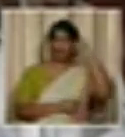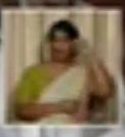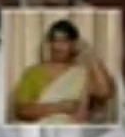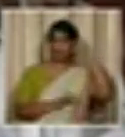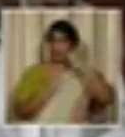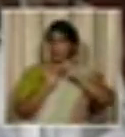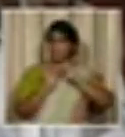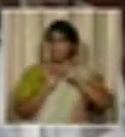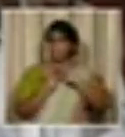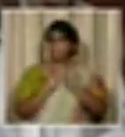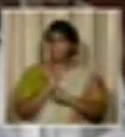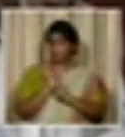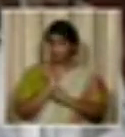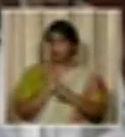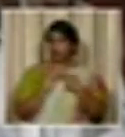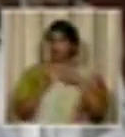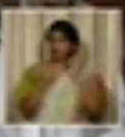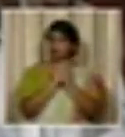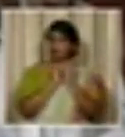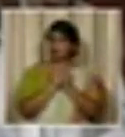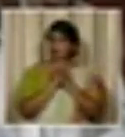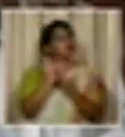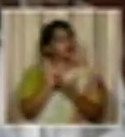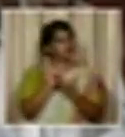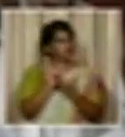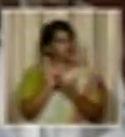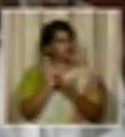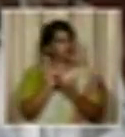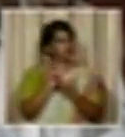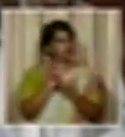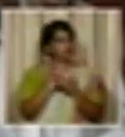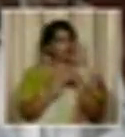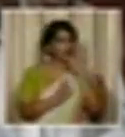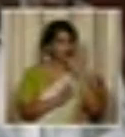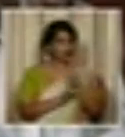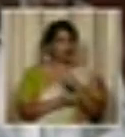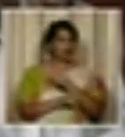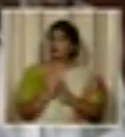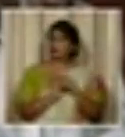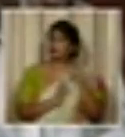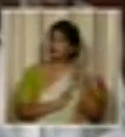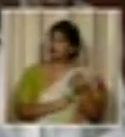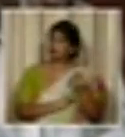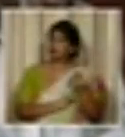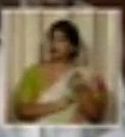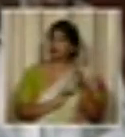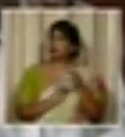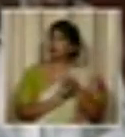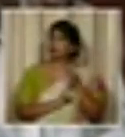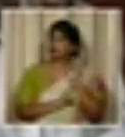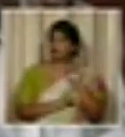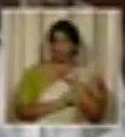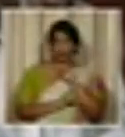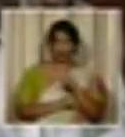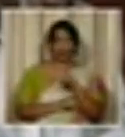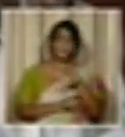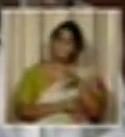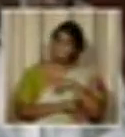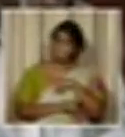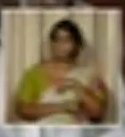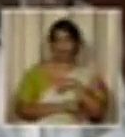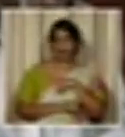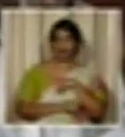palata gana. Dan api sansodana gannawa kedirupath keruwa. Atta wasema oversight committee ke sabhapathuba kiyala denewa piliganwa kiyala.